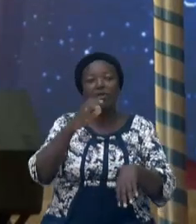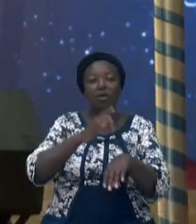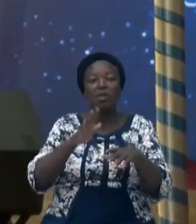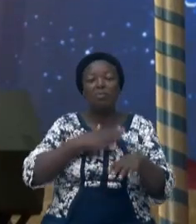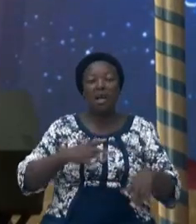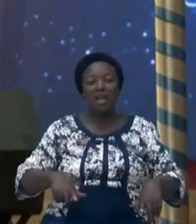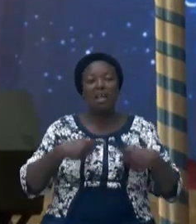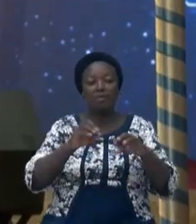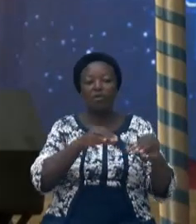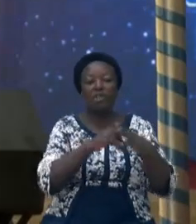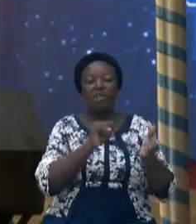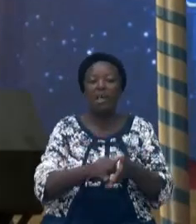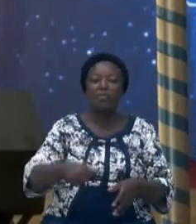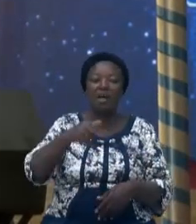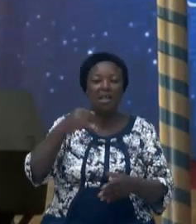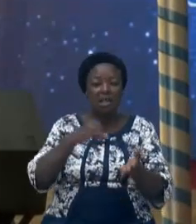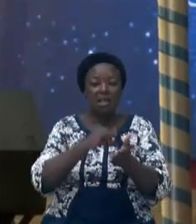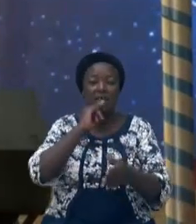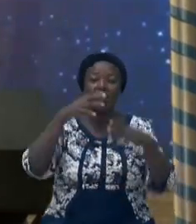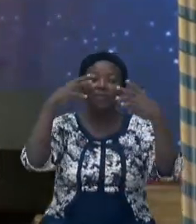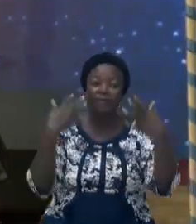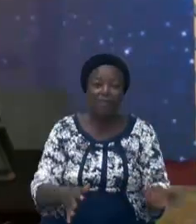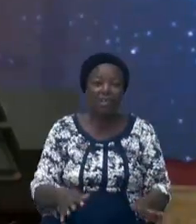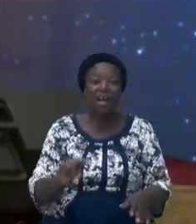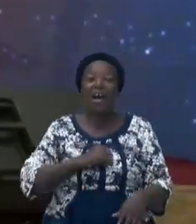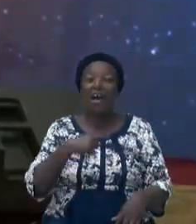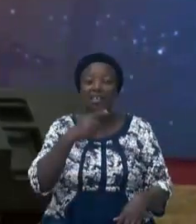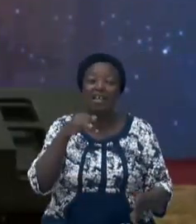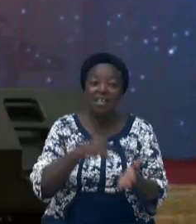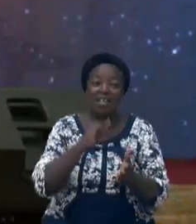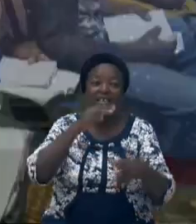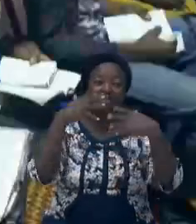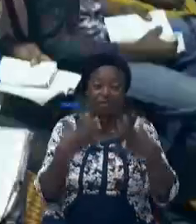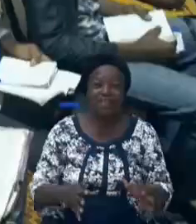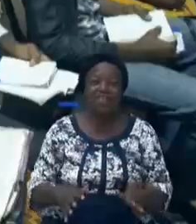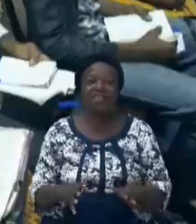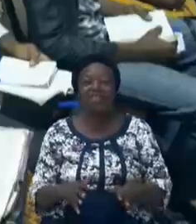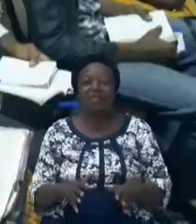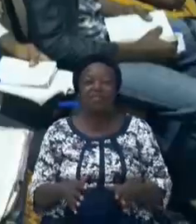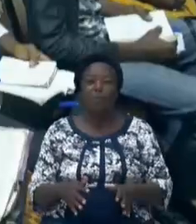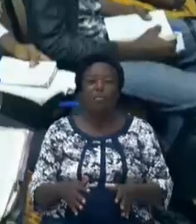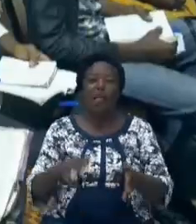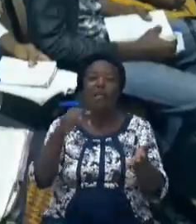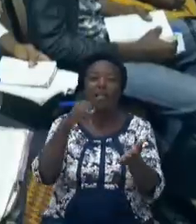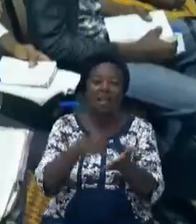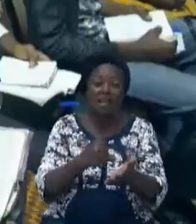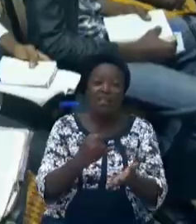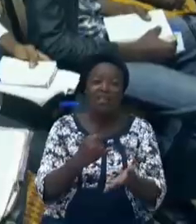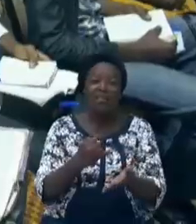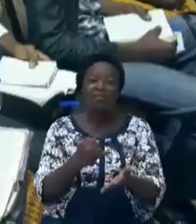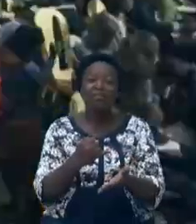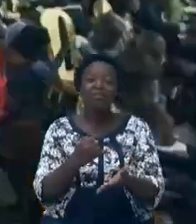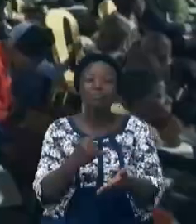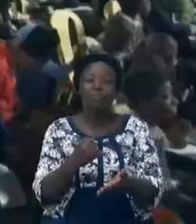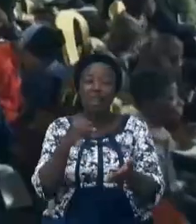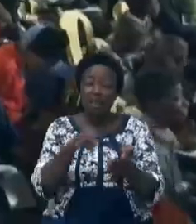dette à temps qu'une tomate ma vie mais c'est dans le sac à dos bien accompli j'avais tout un accompli